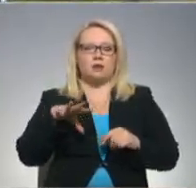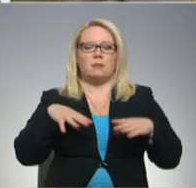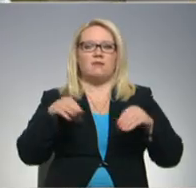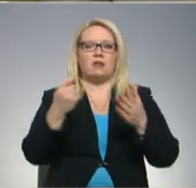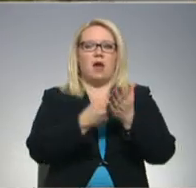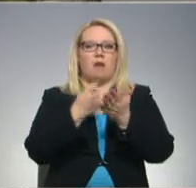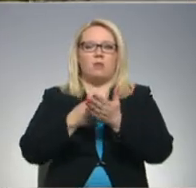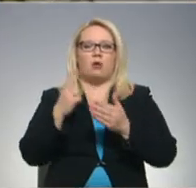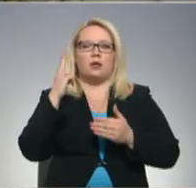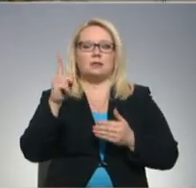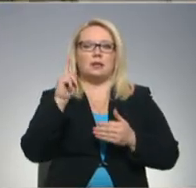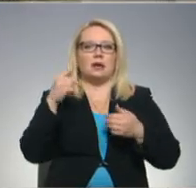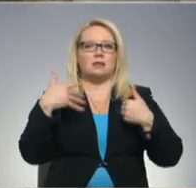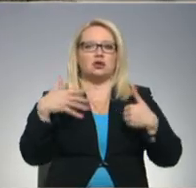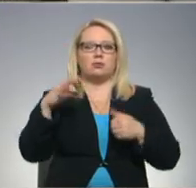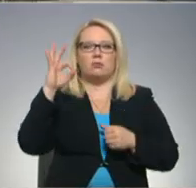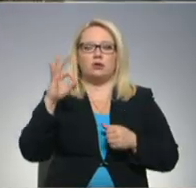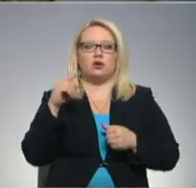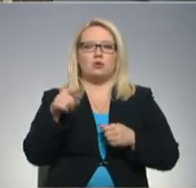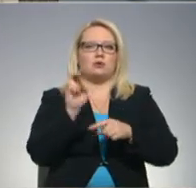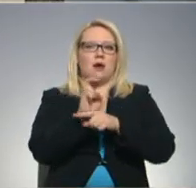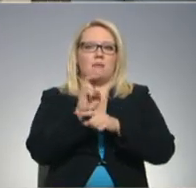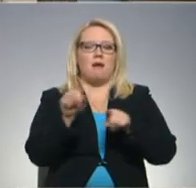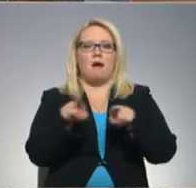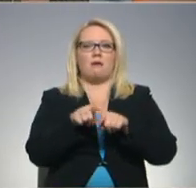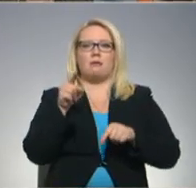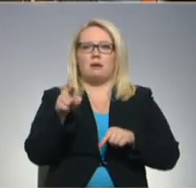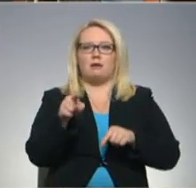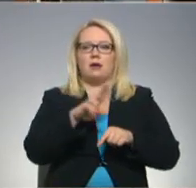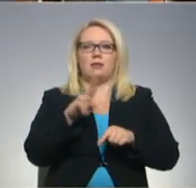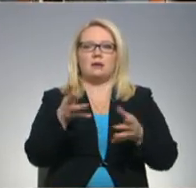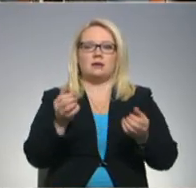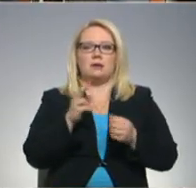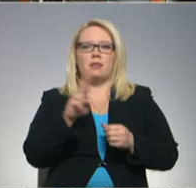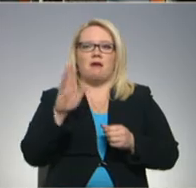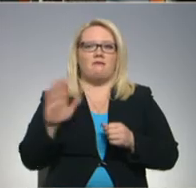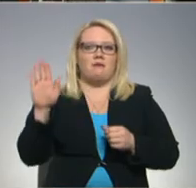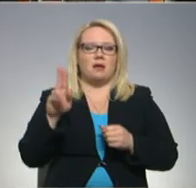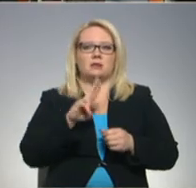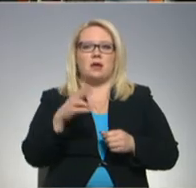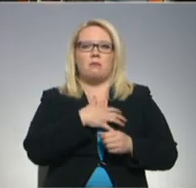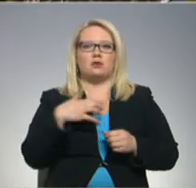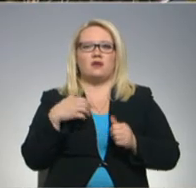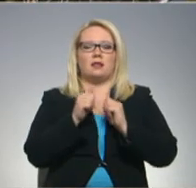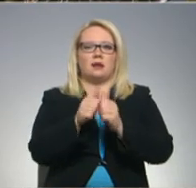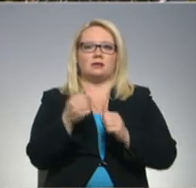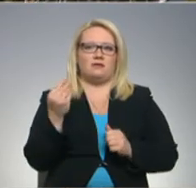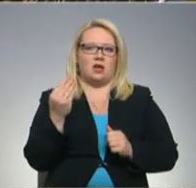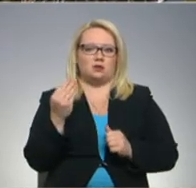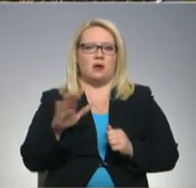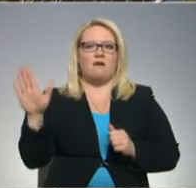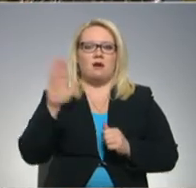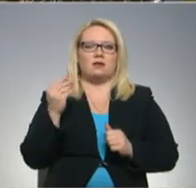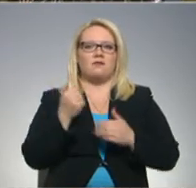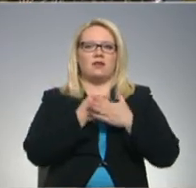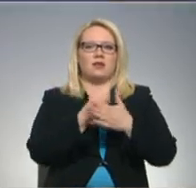aptaujā liecina, ka tikai 60% tos apmeklēs arī tad, ja nesaņems ne valsts, ne pašvaldības līdzfinansējumu. Valsts